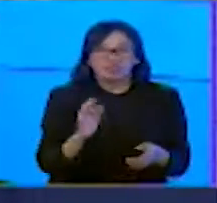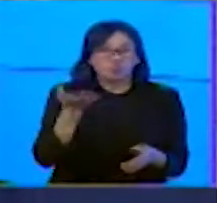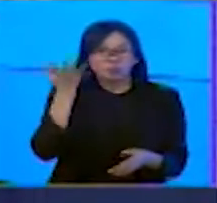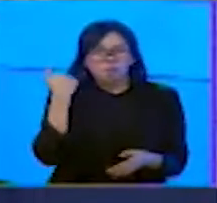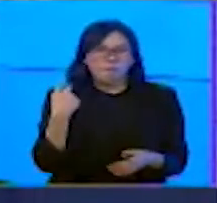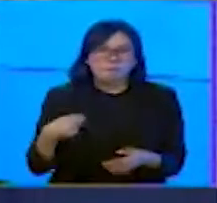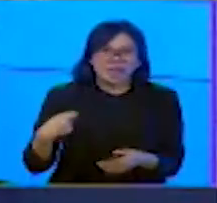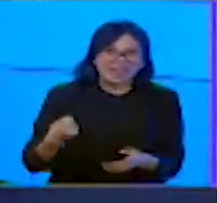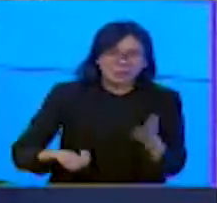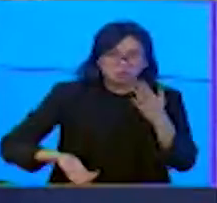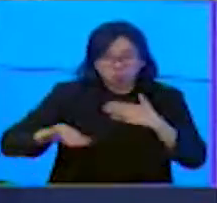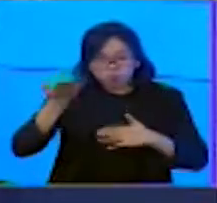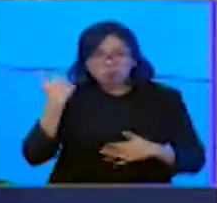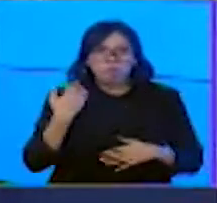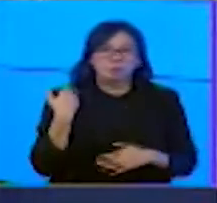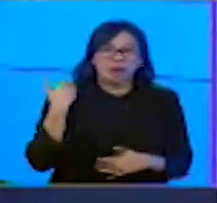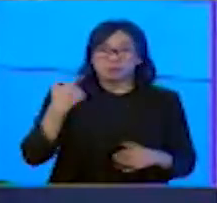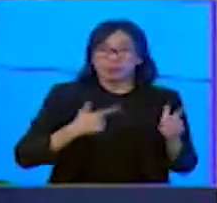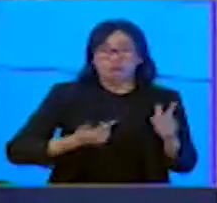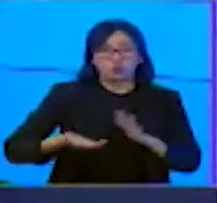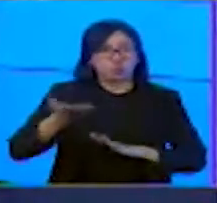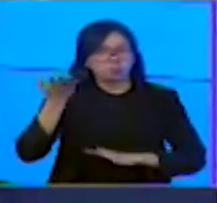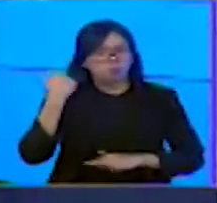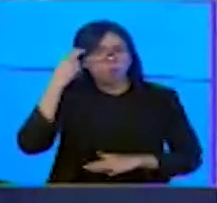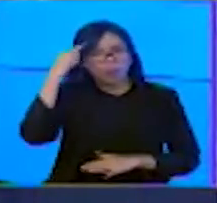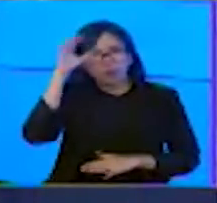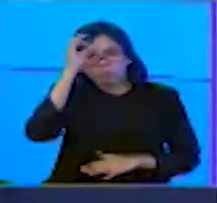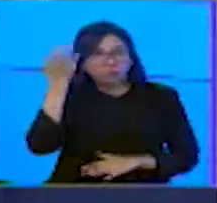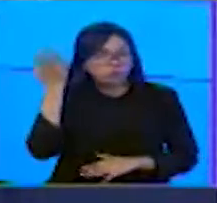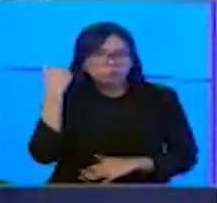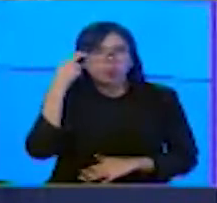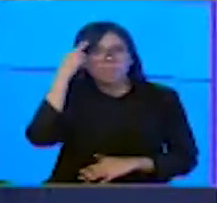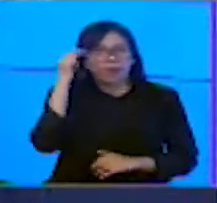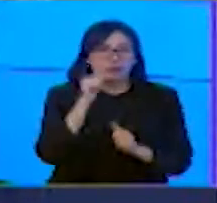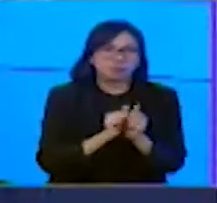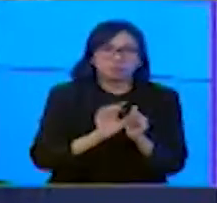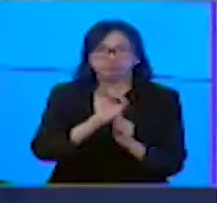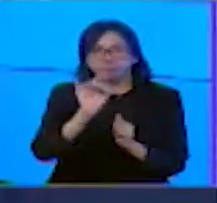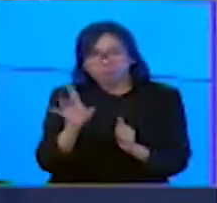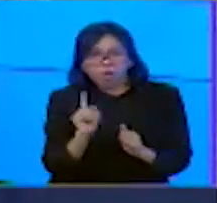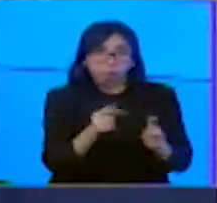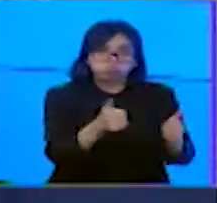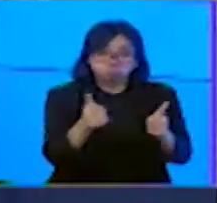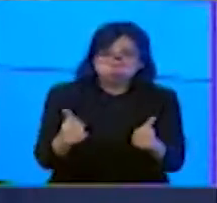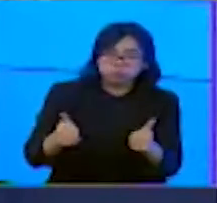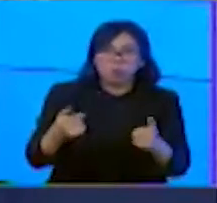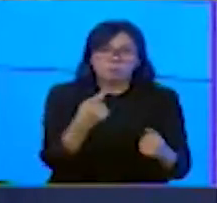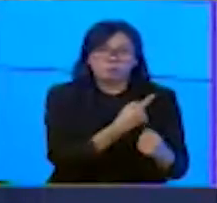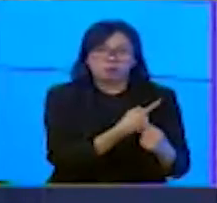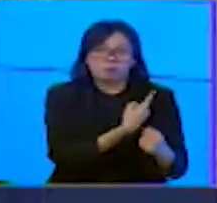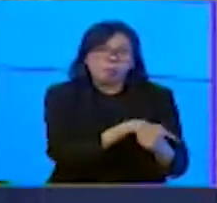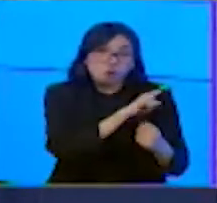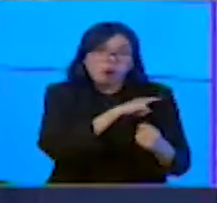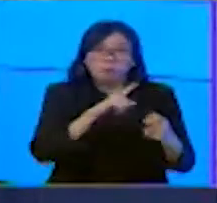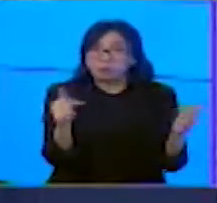mantan-mantan menteri, mantan Panglima TNI, Kapolri, Kepala Staf yang memang patut diberikan. Dan itu kan